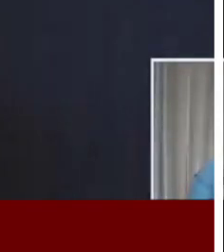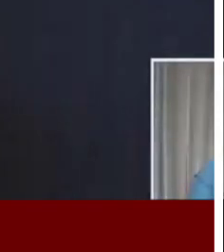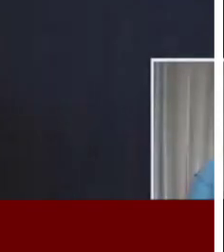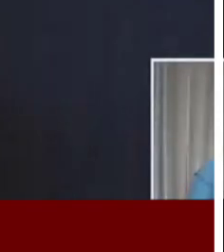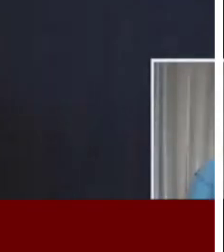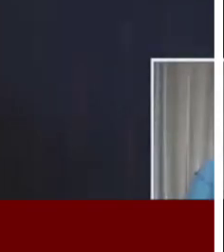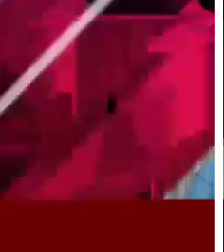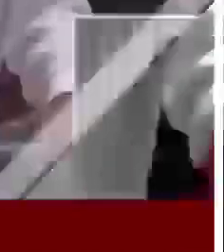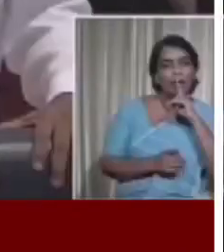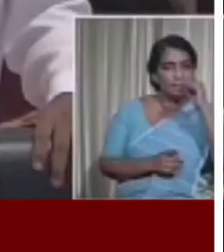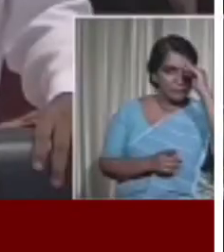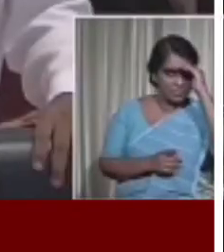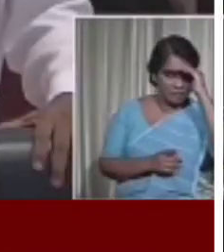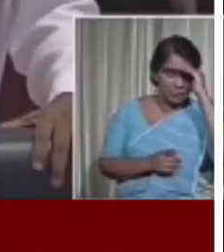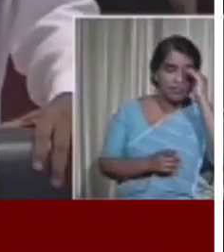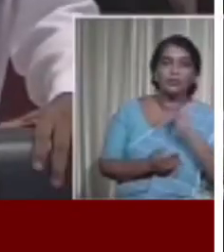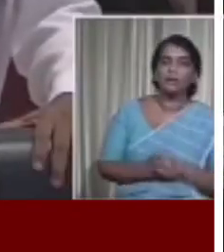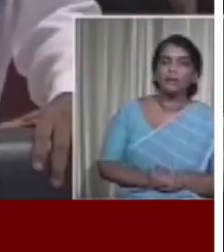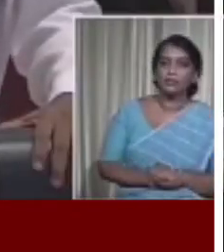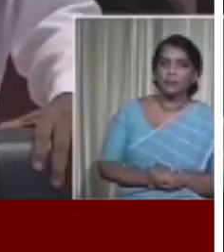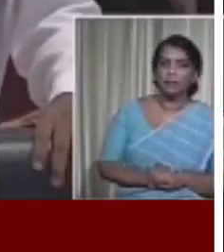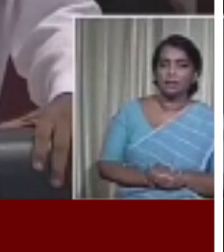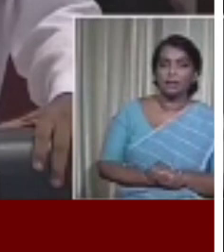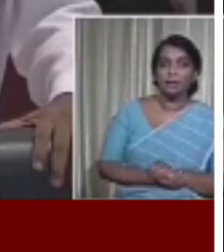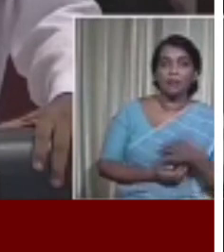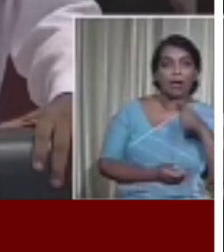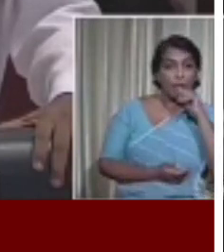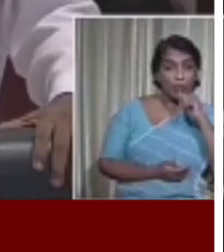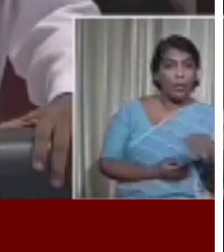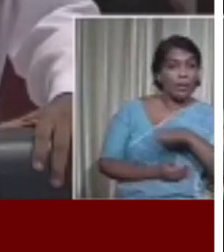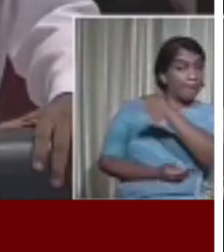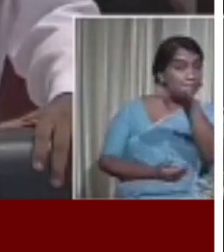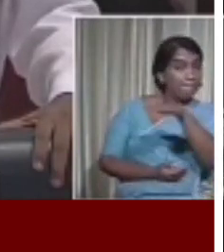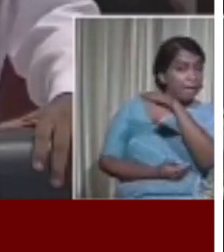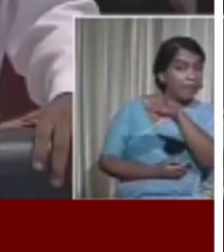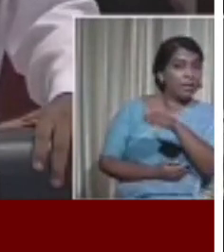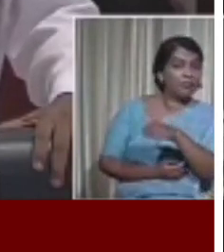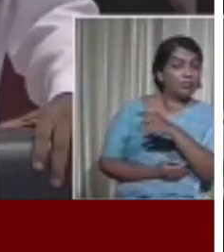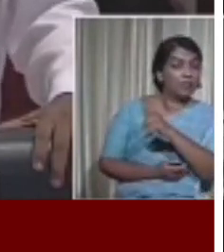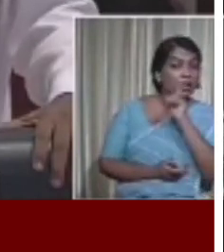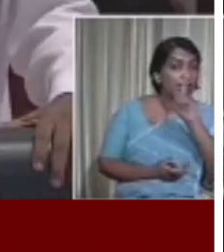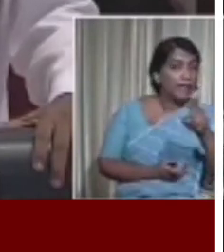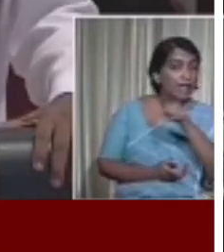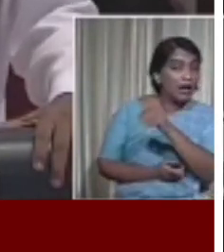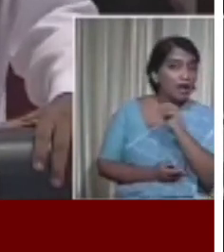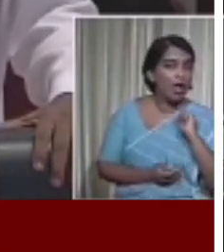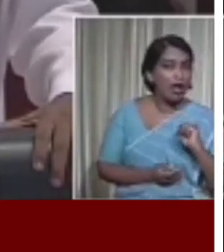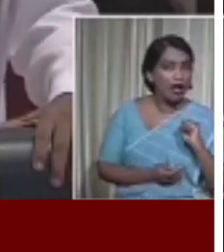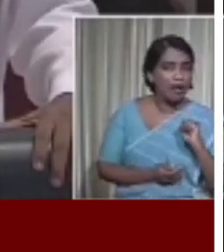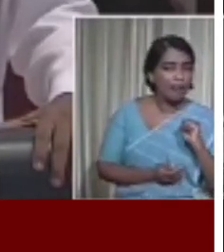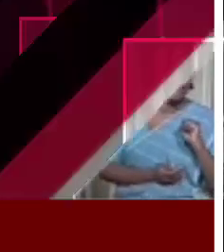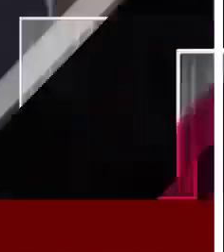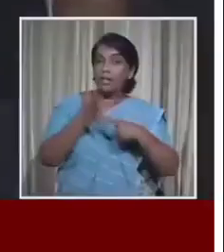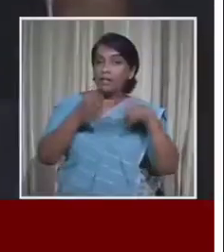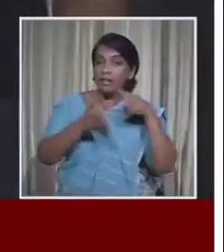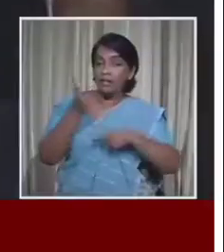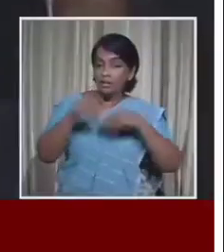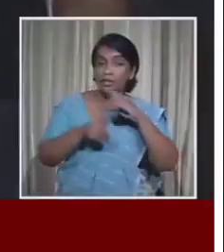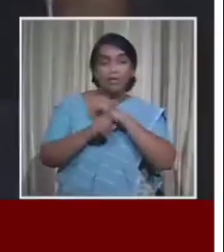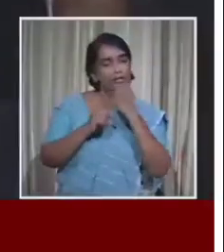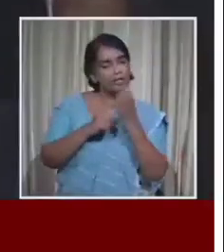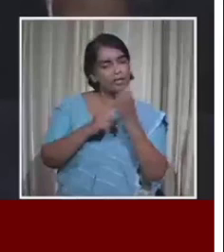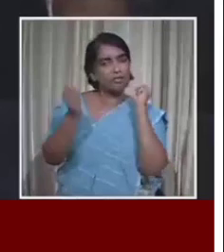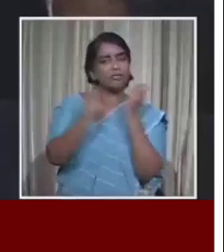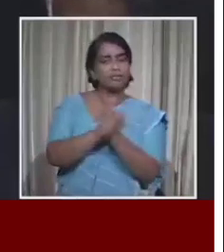வெளியானது ஆதாரம். இனி மக்கள் புரட்சியை தடுக்க முடியாது, இலங்கை நாடாளுமன்றத்தில் பகிரங்க அறிவிப்பு.